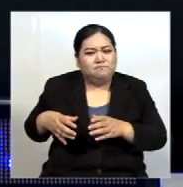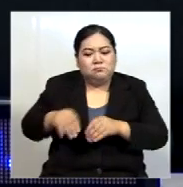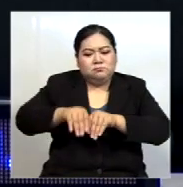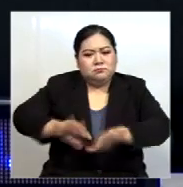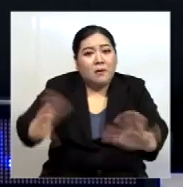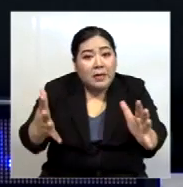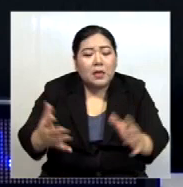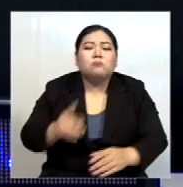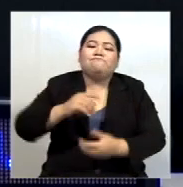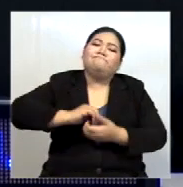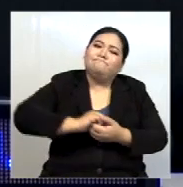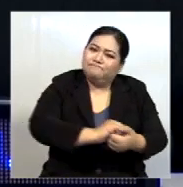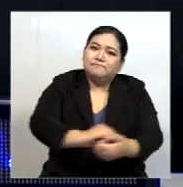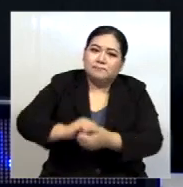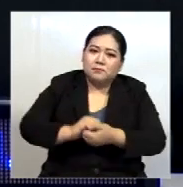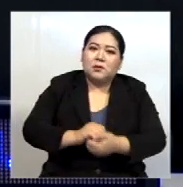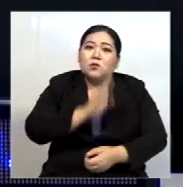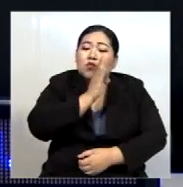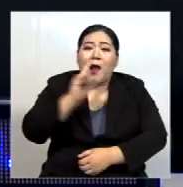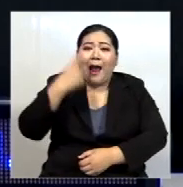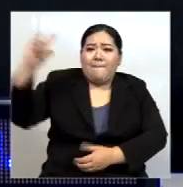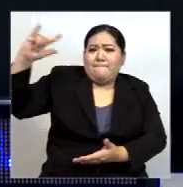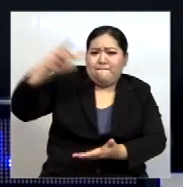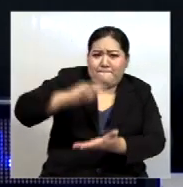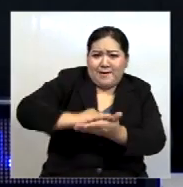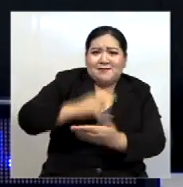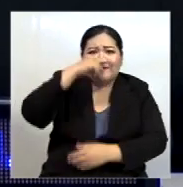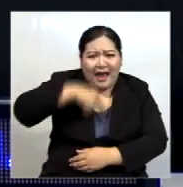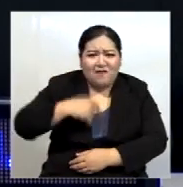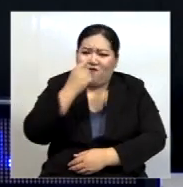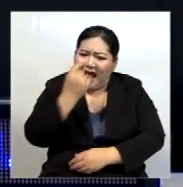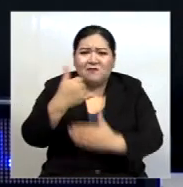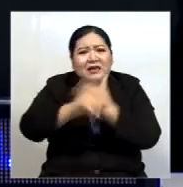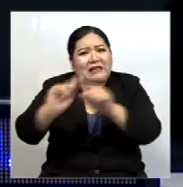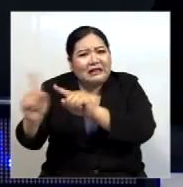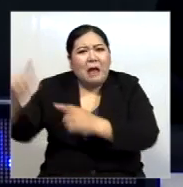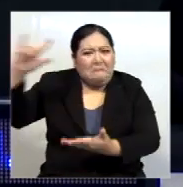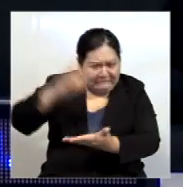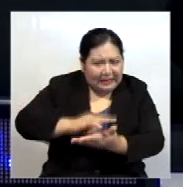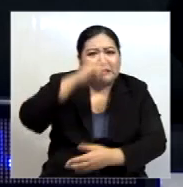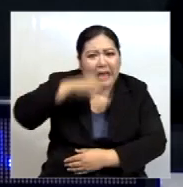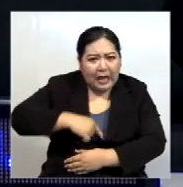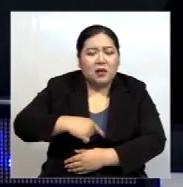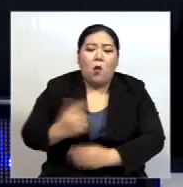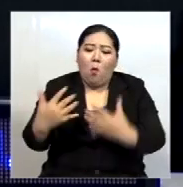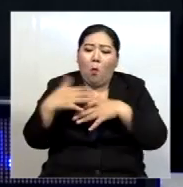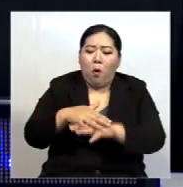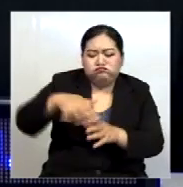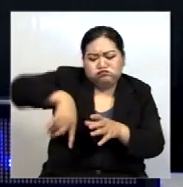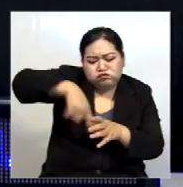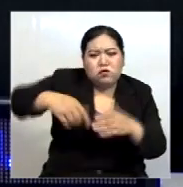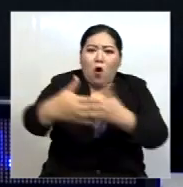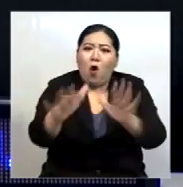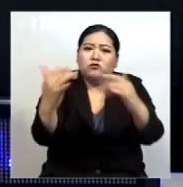ร่วมมือของพวกเราทุกคนถ้ามีคนมาจากต่างประเทศหลีกเลี่ยงกิจกรรมร่วมกันอยู่ในสถานที่เดียวกันโดยเฉพาะอย่างยิ่ง